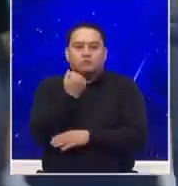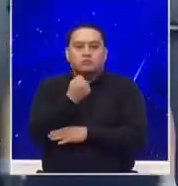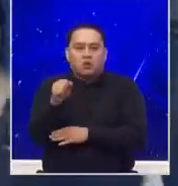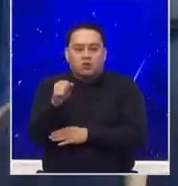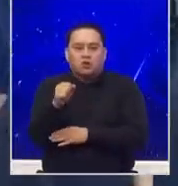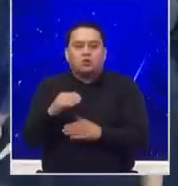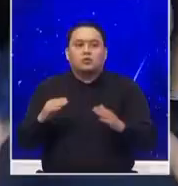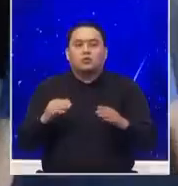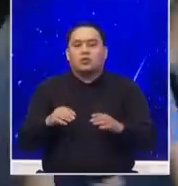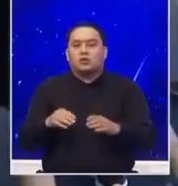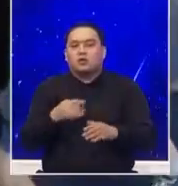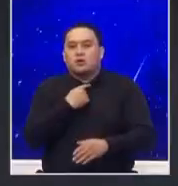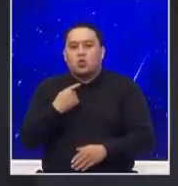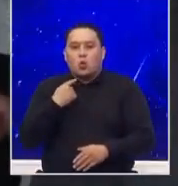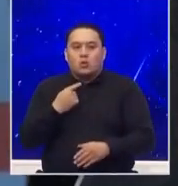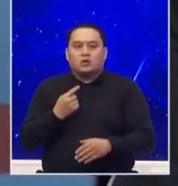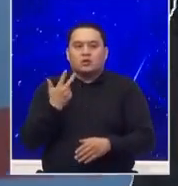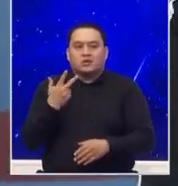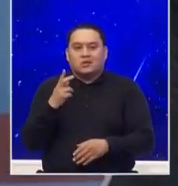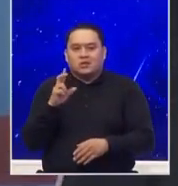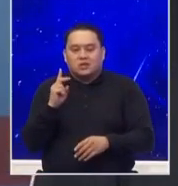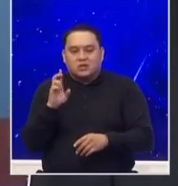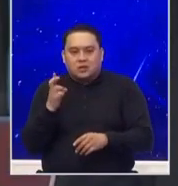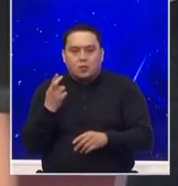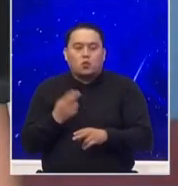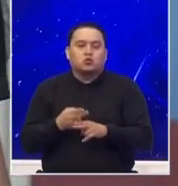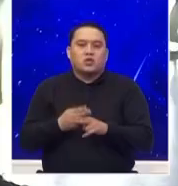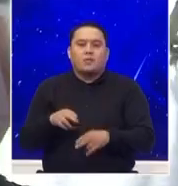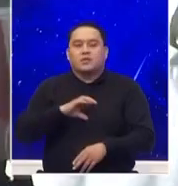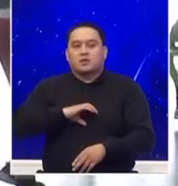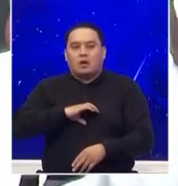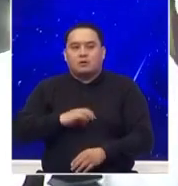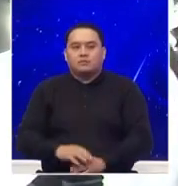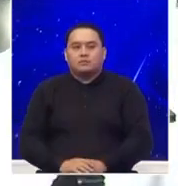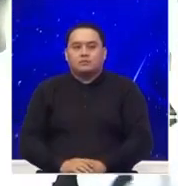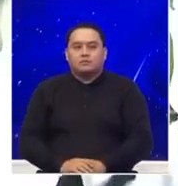победа в домашней копилке боксера – бронзовая медаль чемпионата Азии.